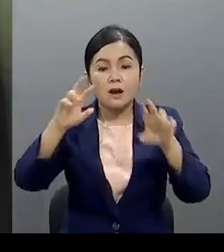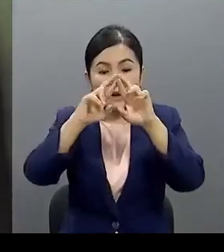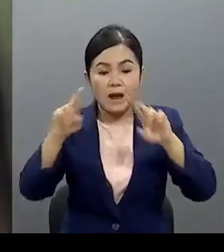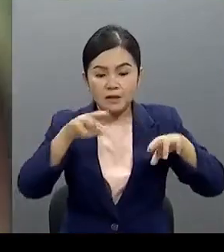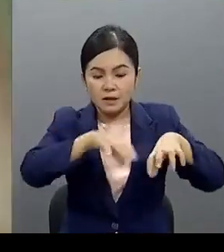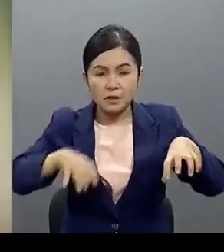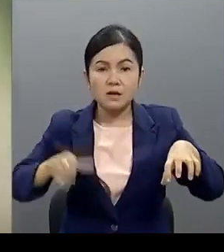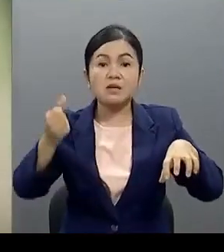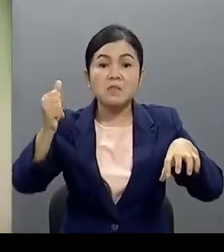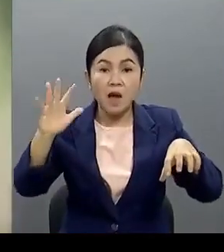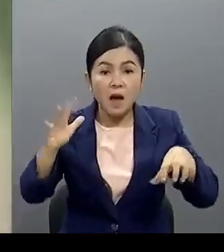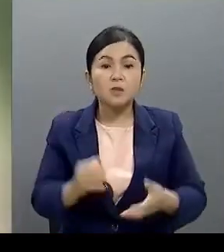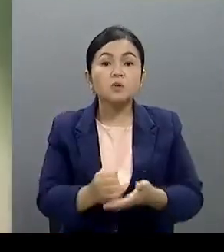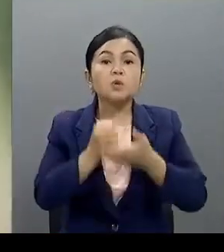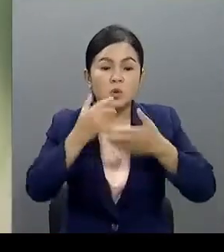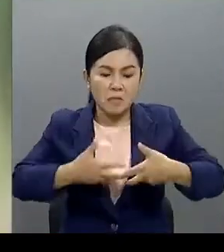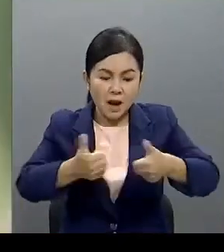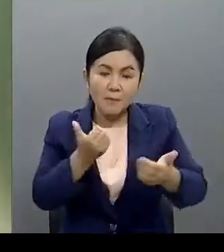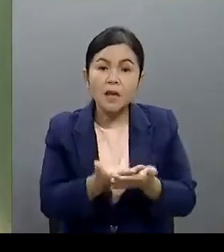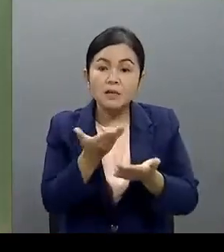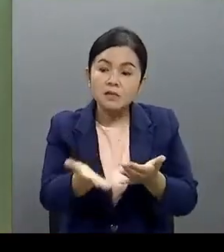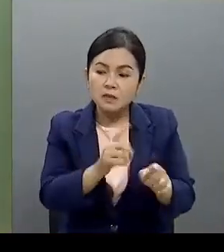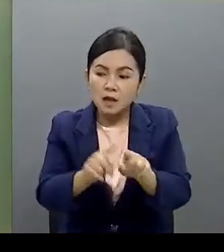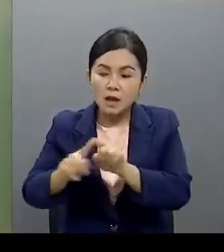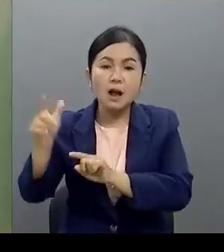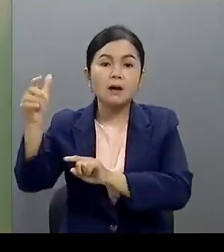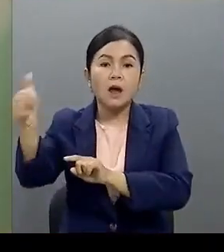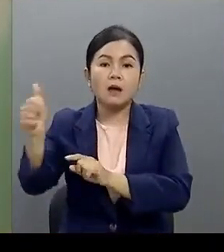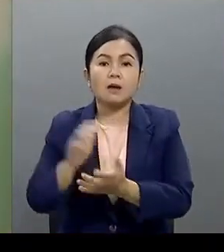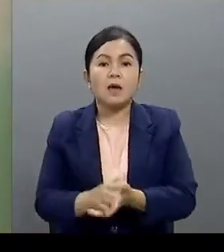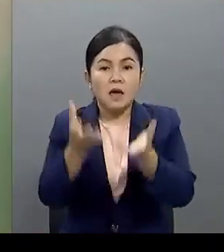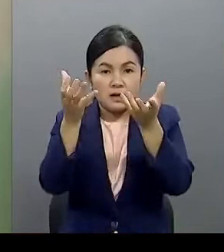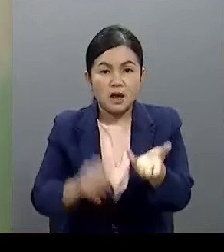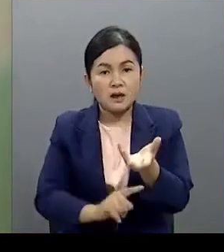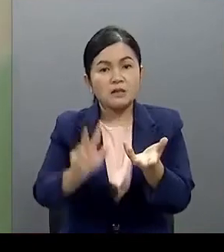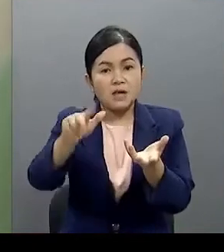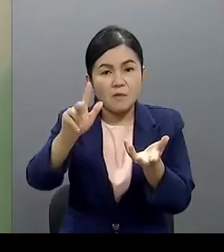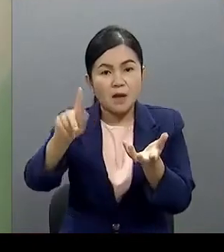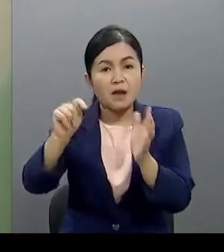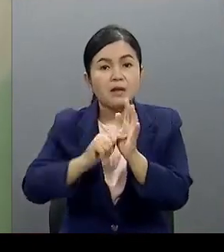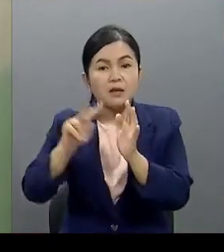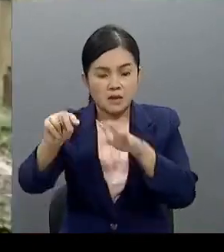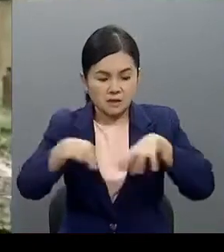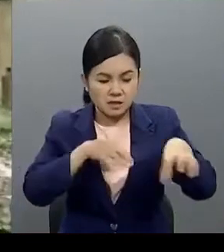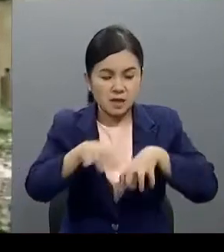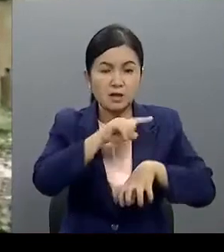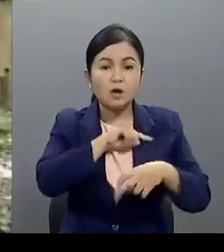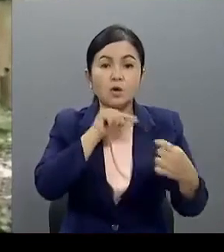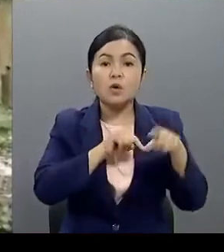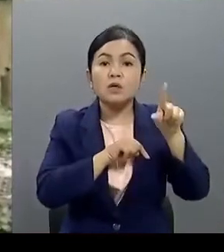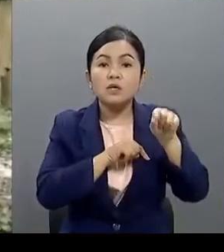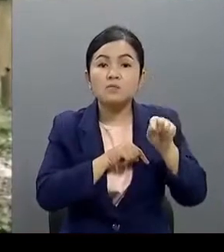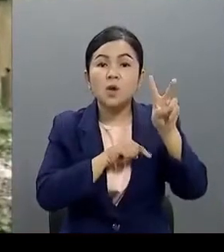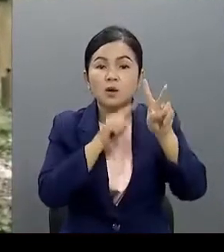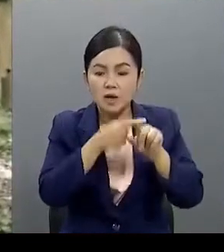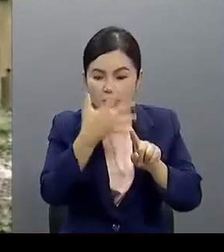ายผลผลิตออกนอกพื้นที่จำนวน 3,000 ตันซึ่งจะเริ่มดำเนินการระหว่างวันที่22พฤษภาคมถึงวันที่